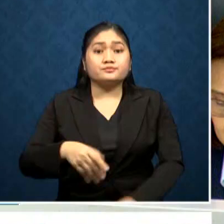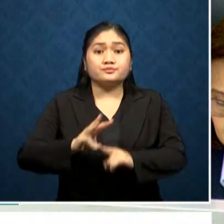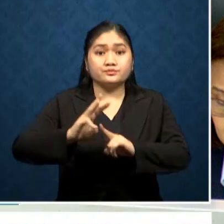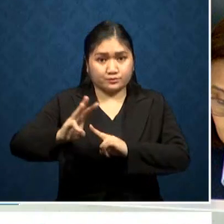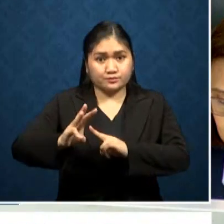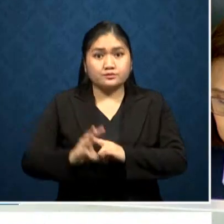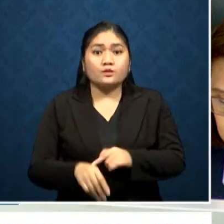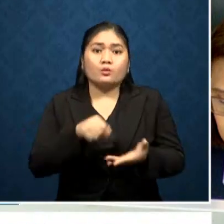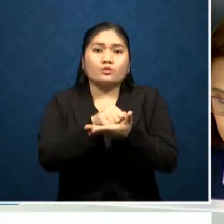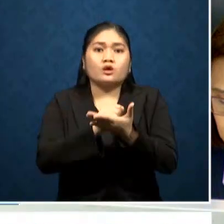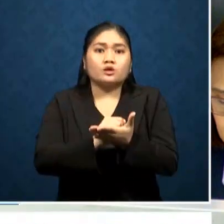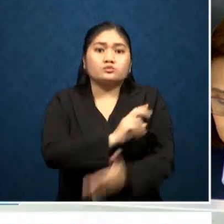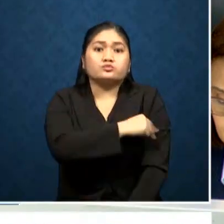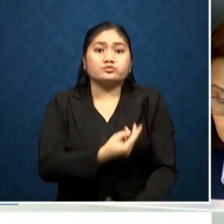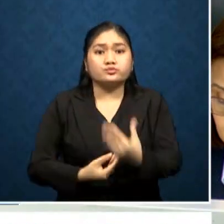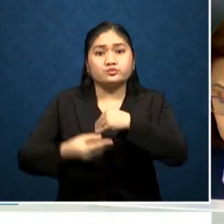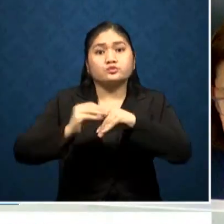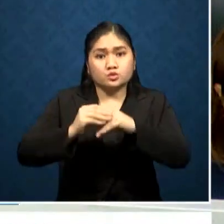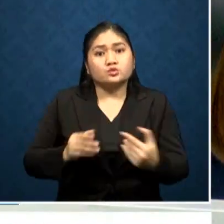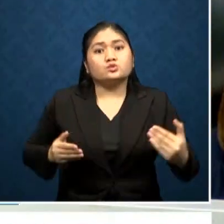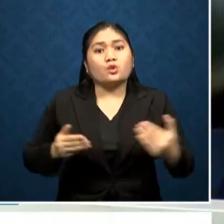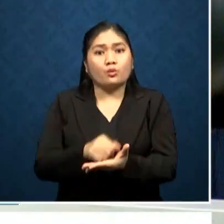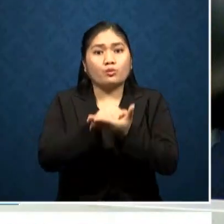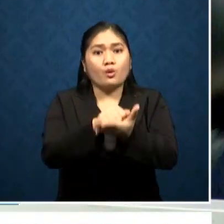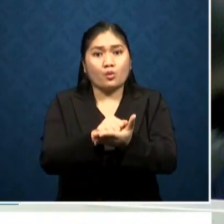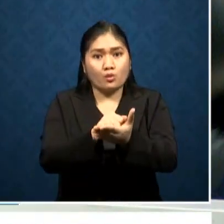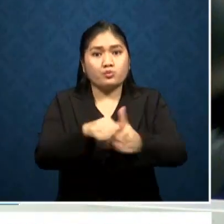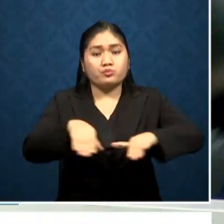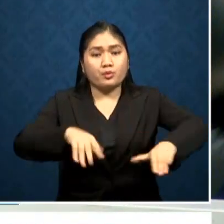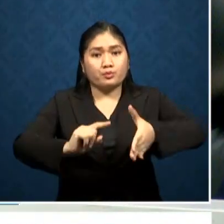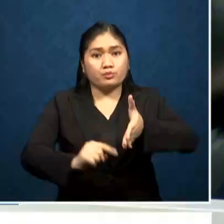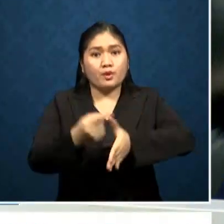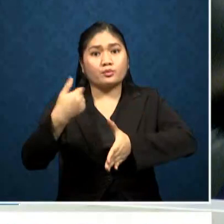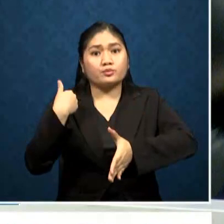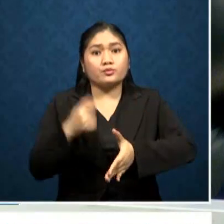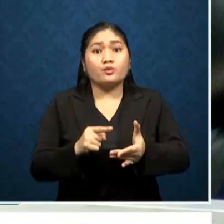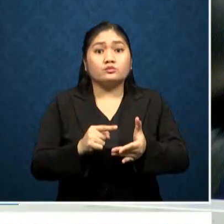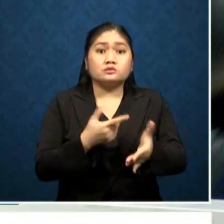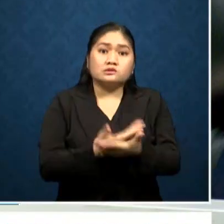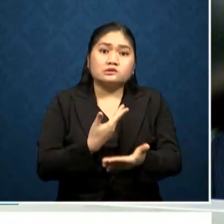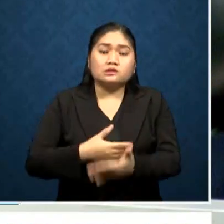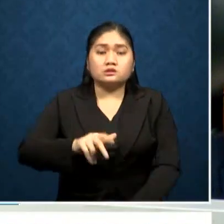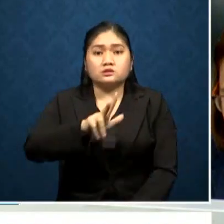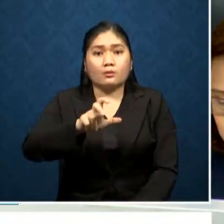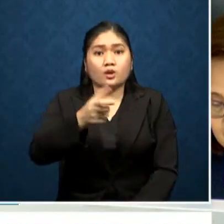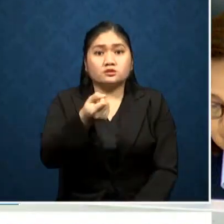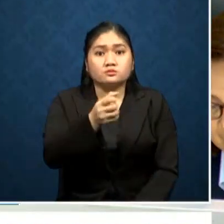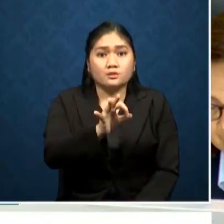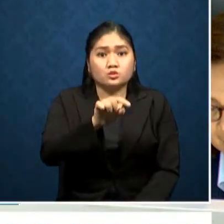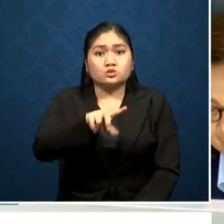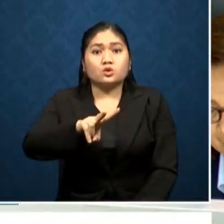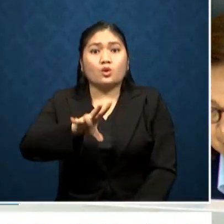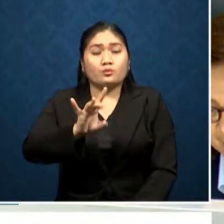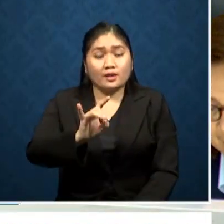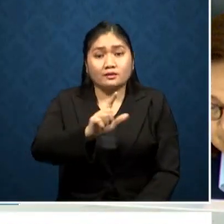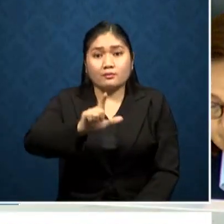6 เป็บิการสาศุ เพริเติมสำหรับบริการระดับปถมภูมิวงเงิน 319.28 ล้านบาท